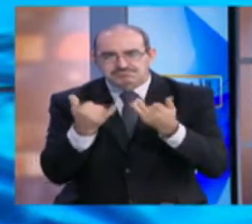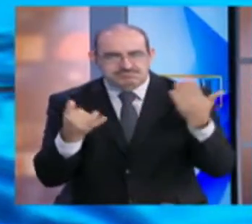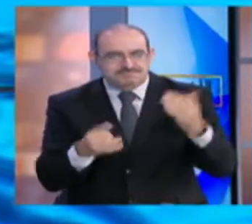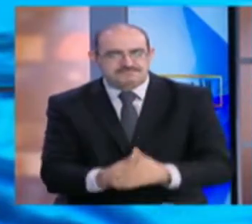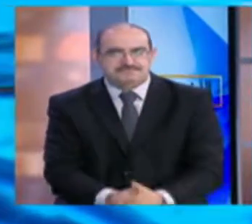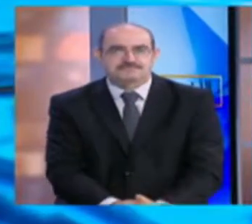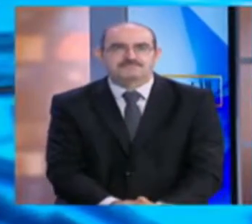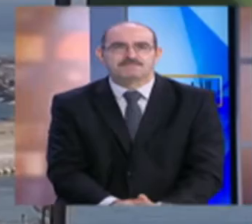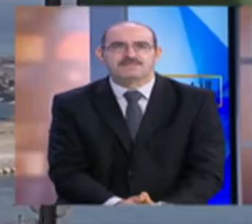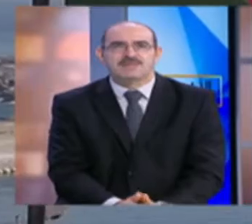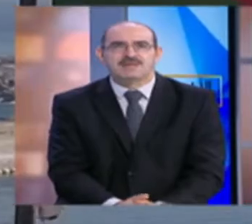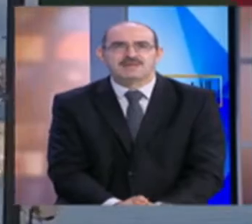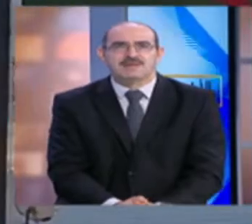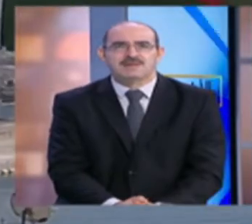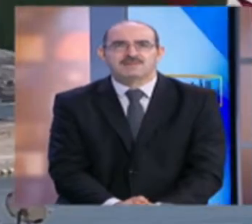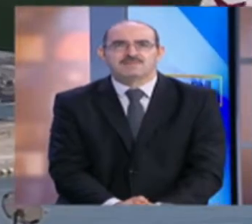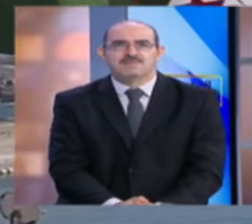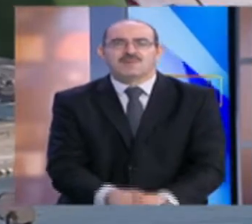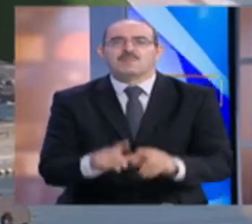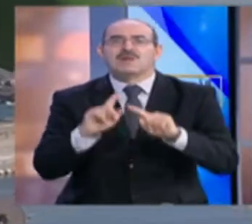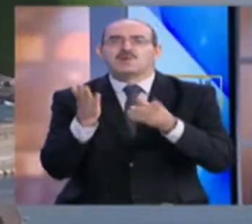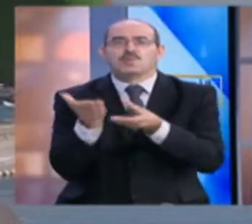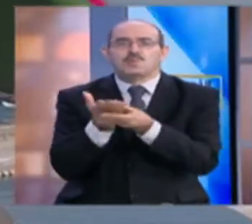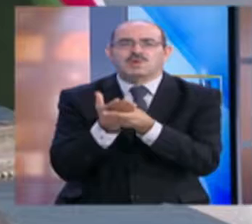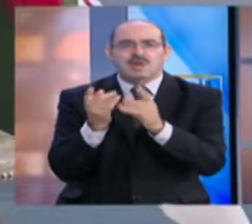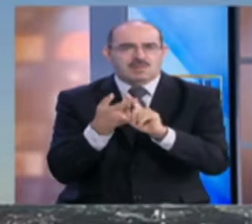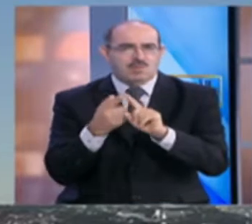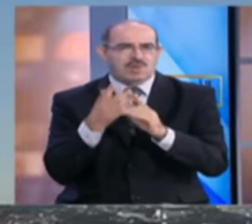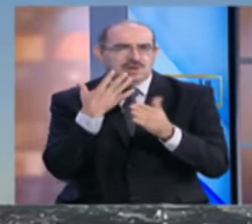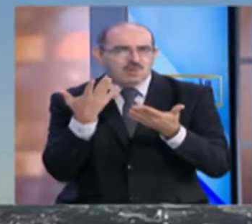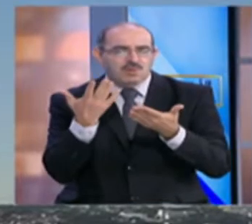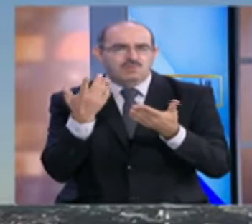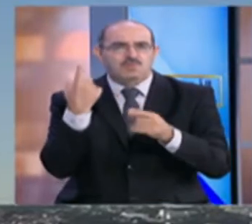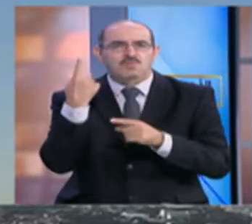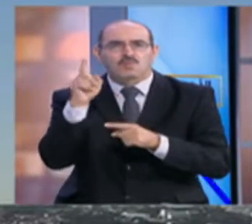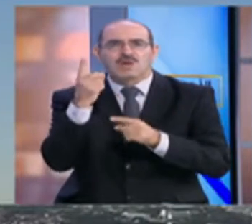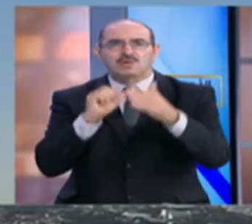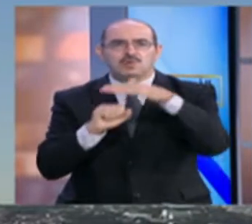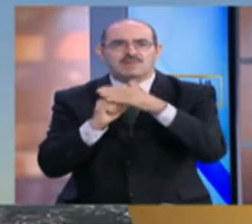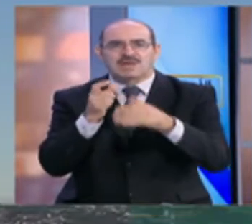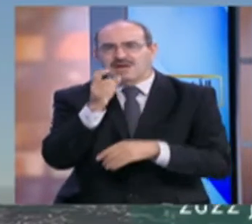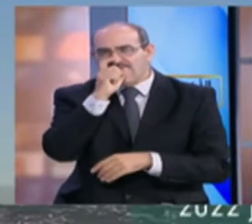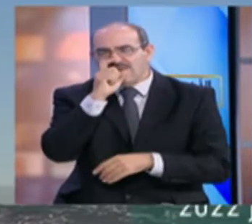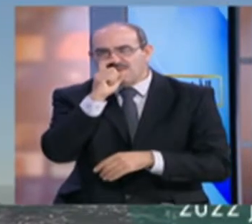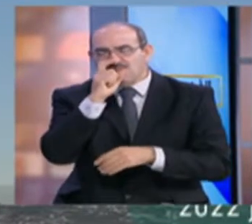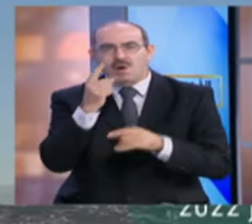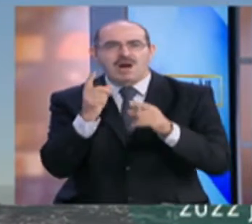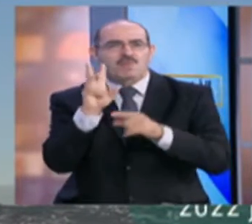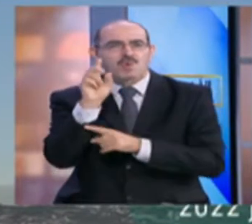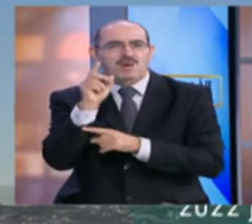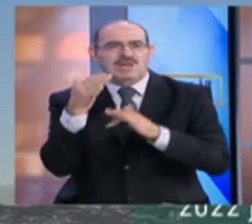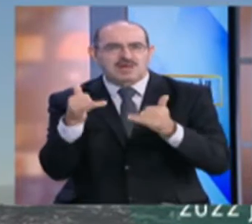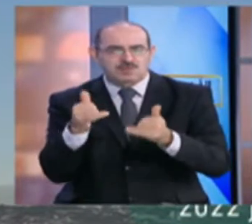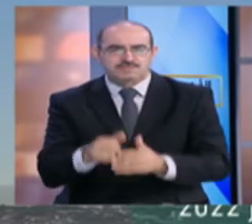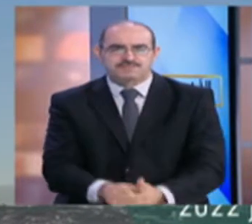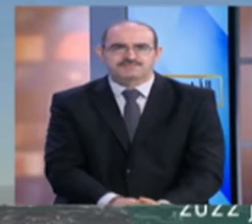قادري. ليس من قبيل الصدفة أن تنعقد القمة العربية المقبلة بأرض الجزائر وفي